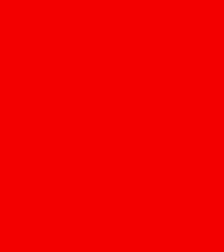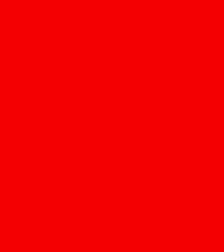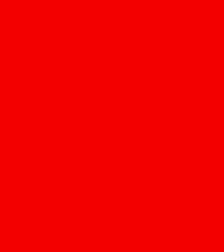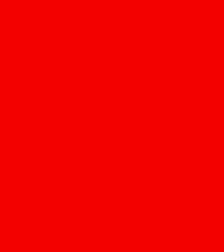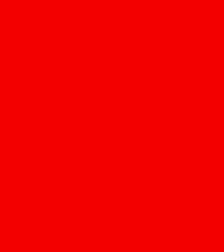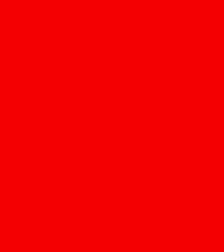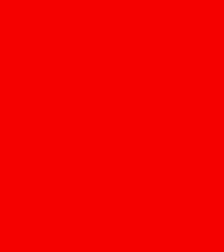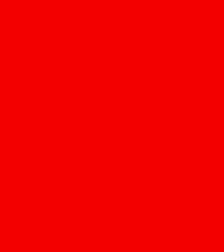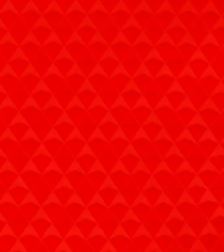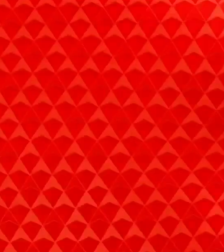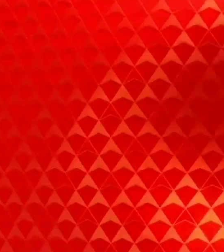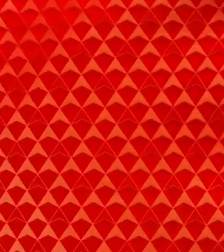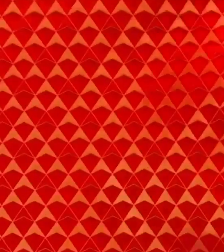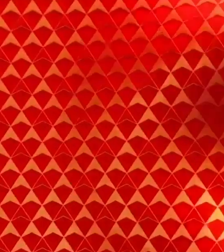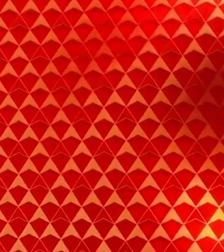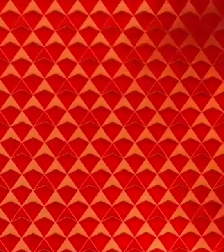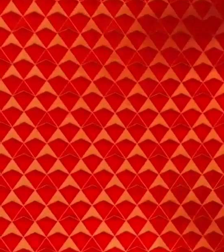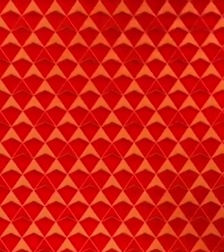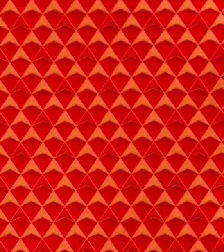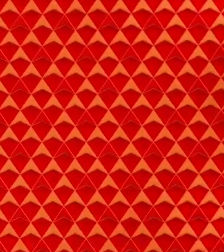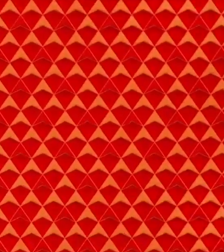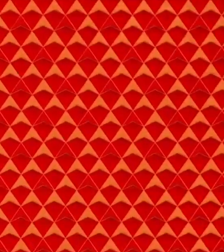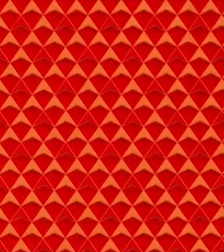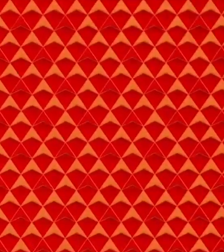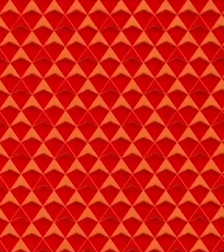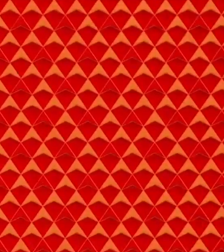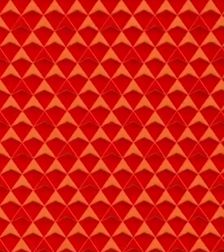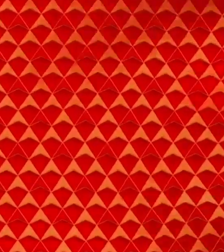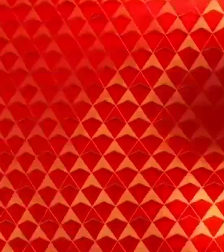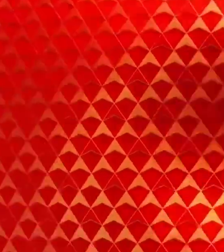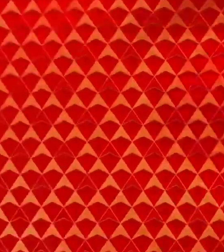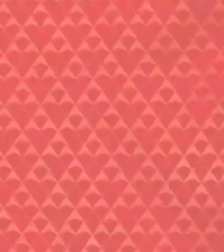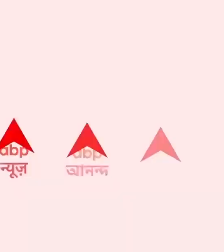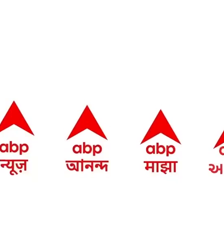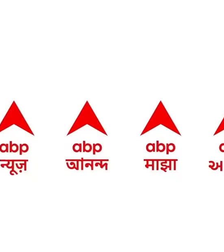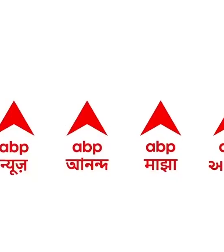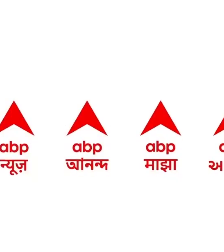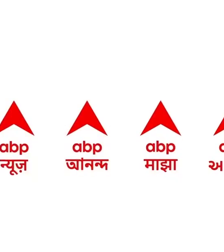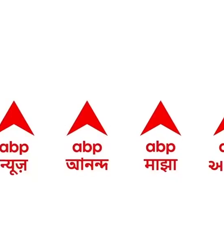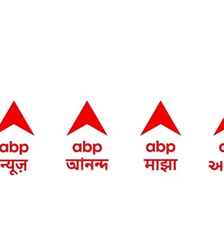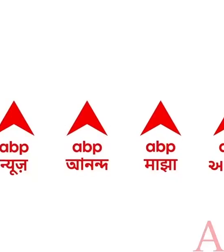एबीपी न्यूज़ आपको रखे आगे।